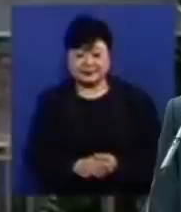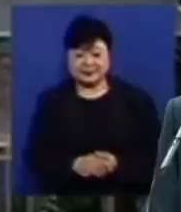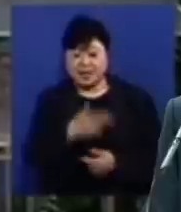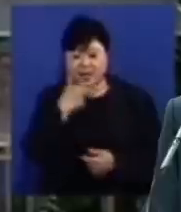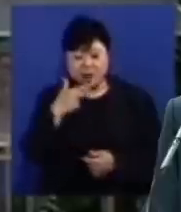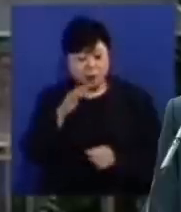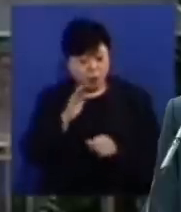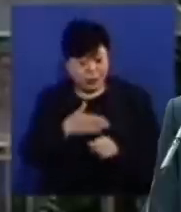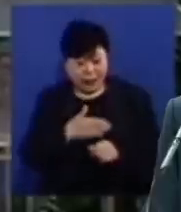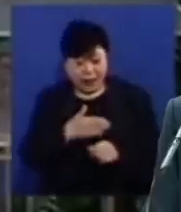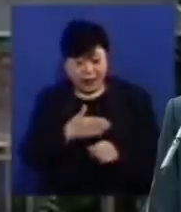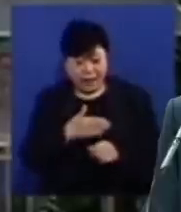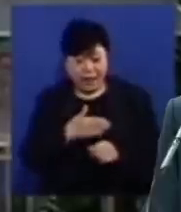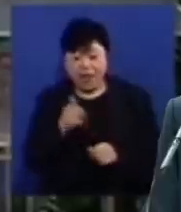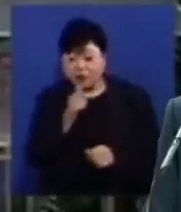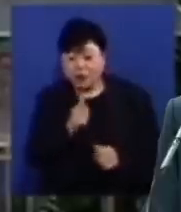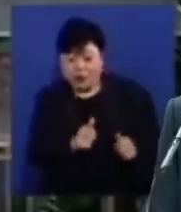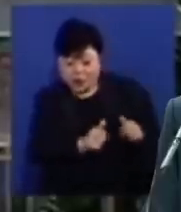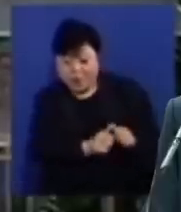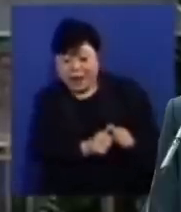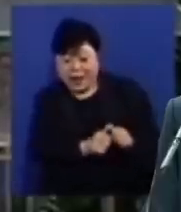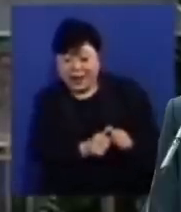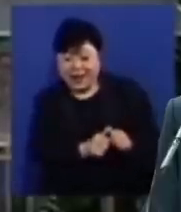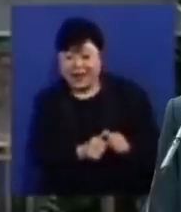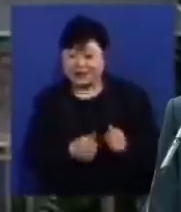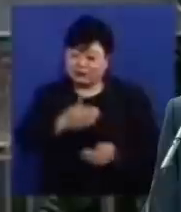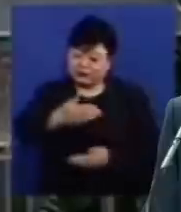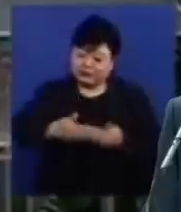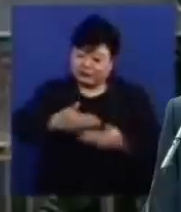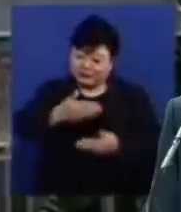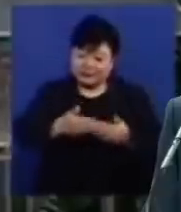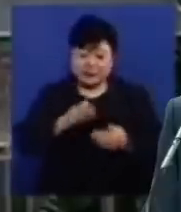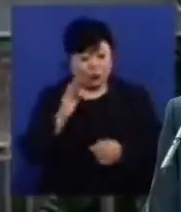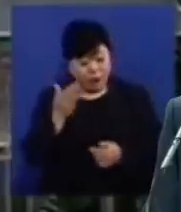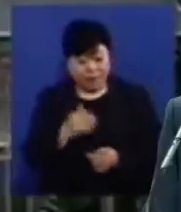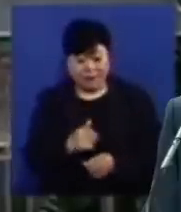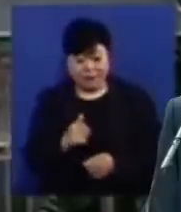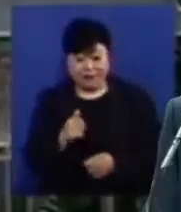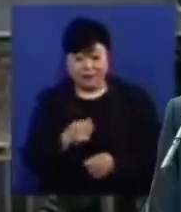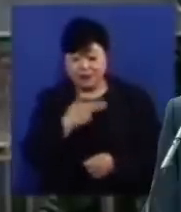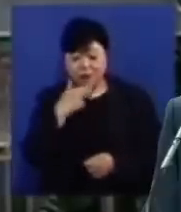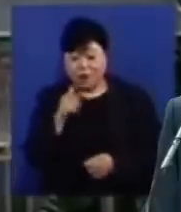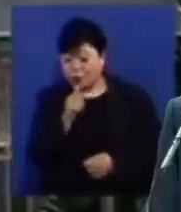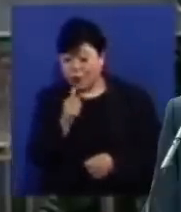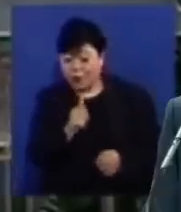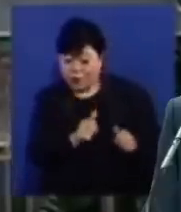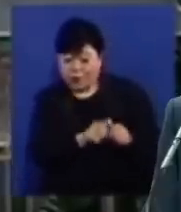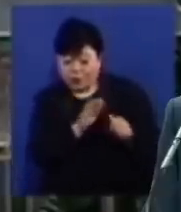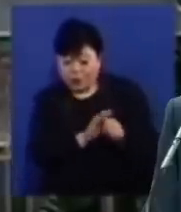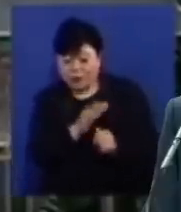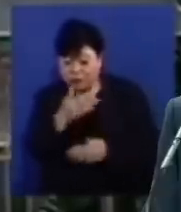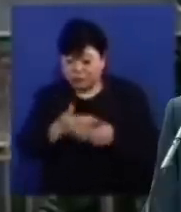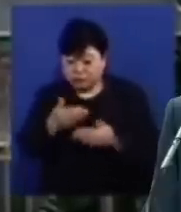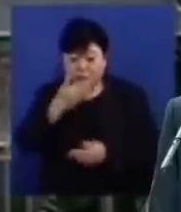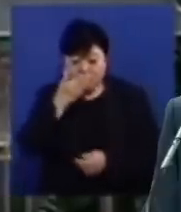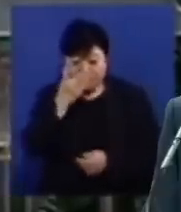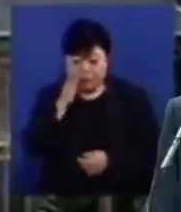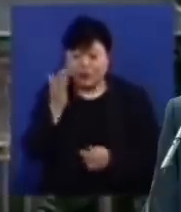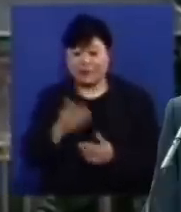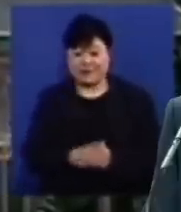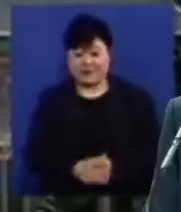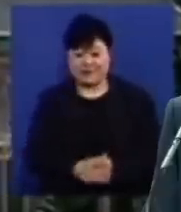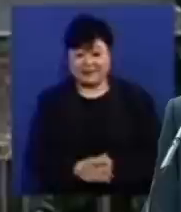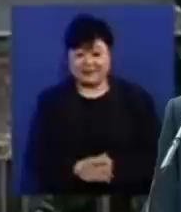영어를 못하면 통역이라도 데려다가 같이 대화를 하면 같이 공존할 수 있고 같이 일할 수